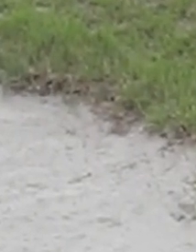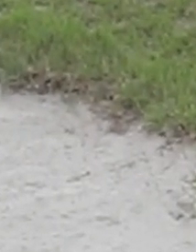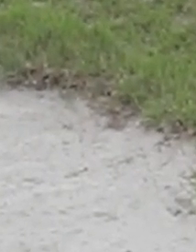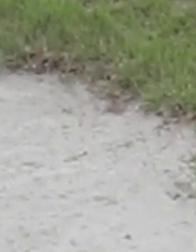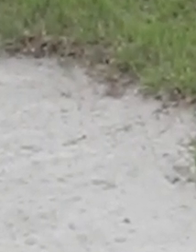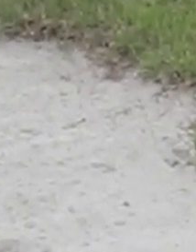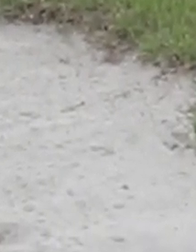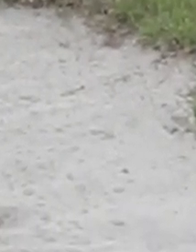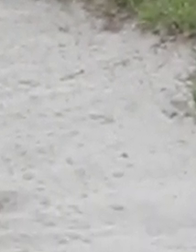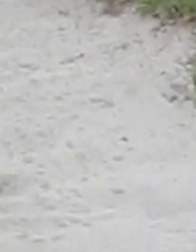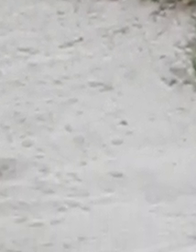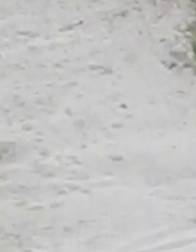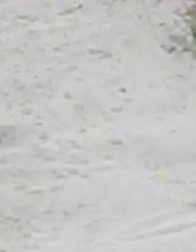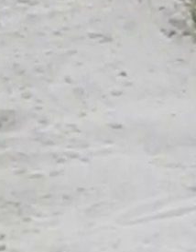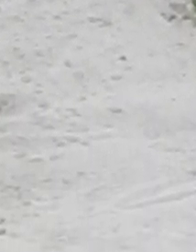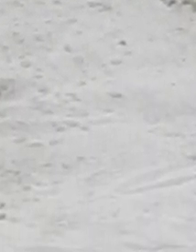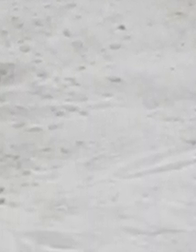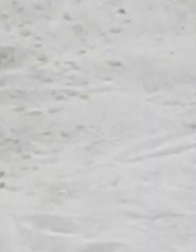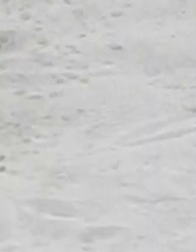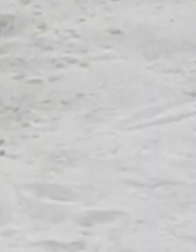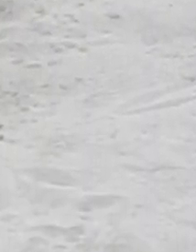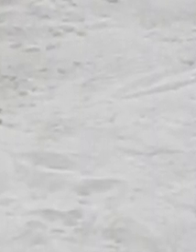아!